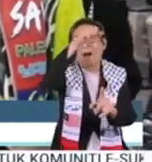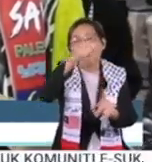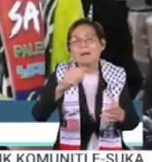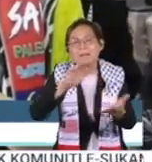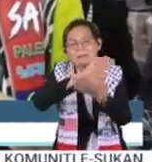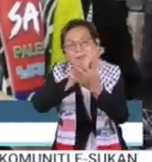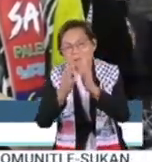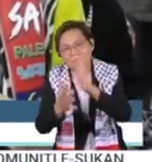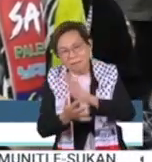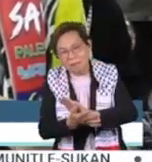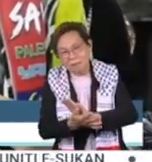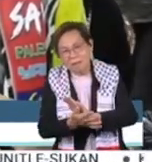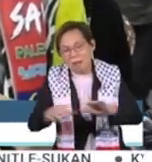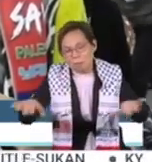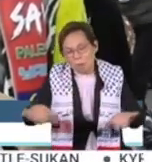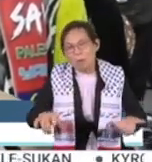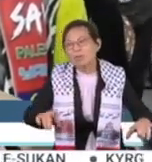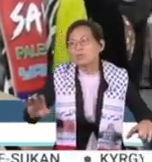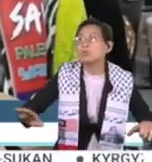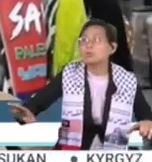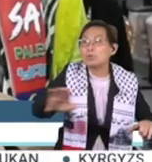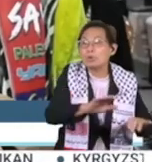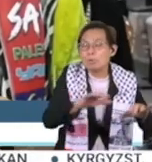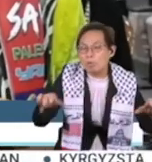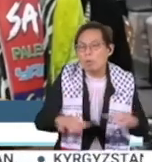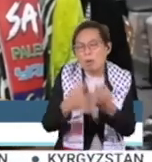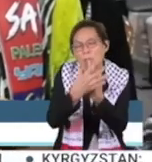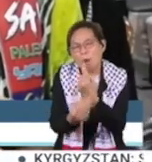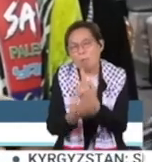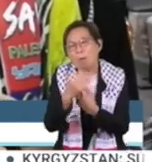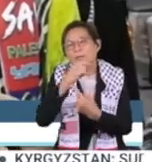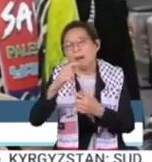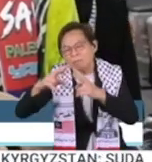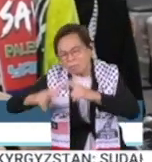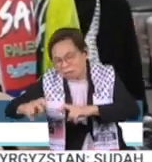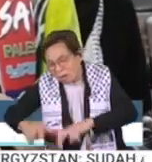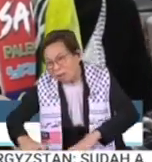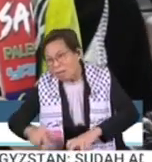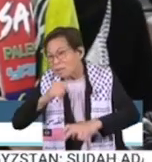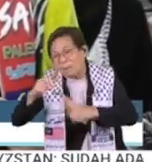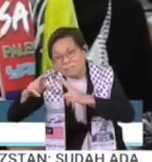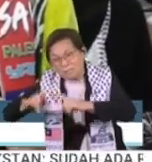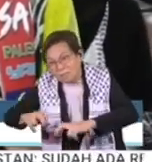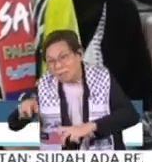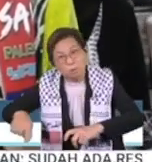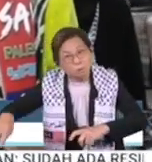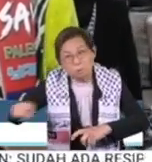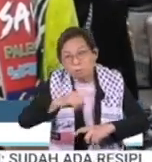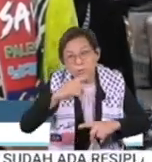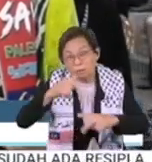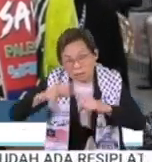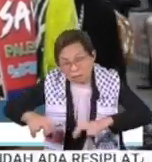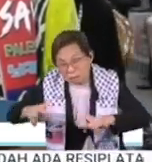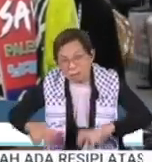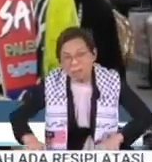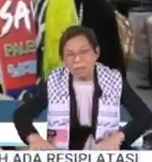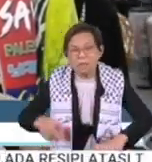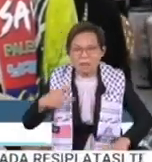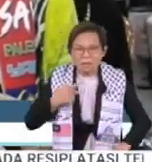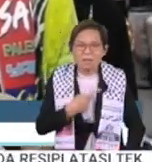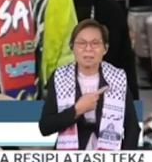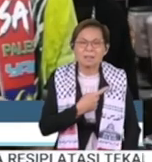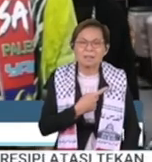maka jadilah atas perbuatan kamu yang tidak siasat tadi itu, tidak tabayun tu, apa? Nadimin, dalam keadaan